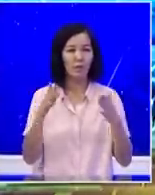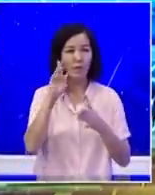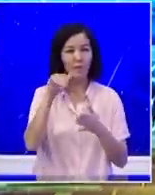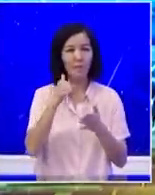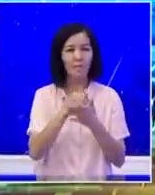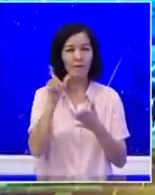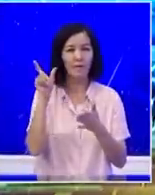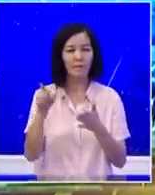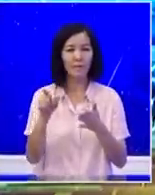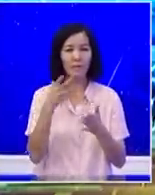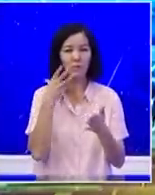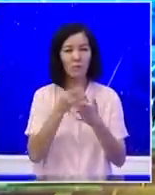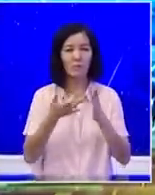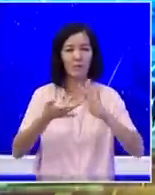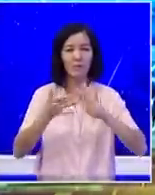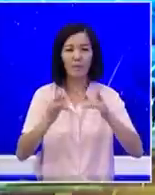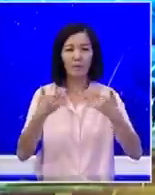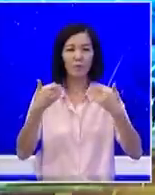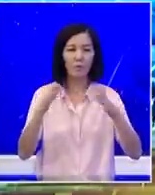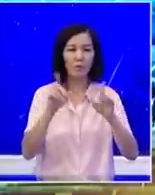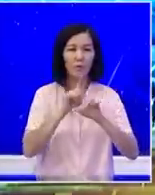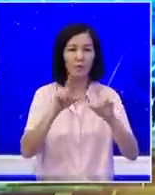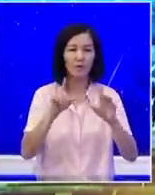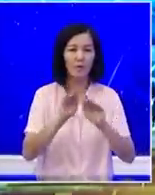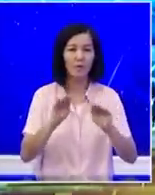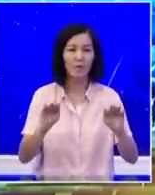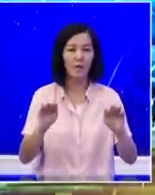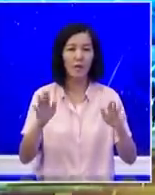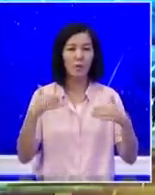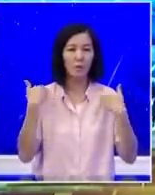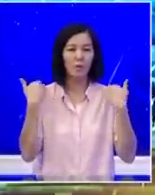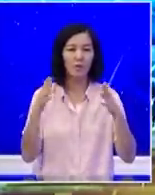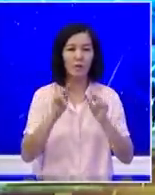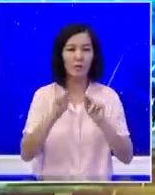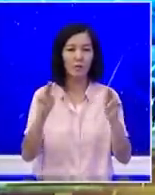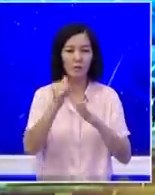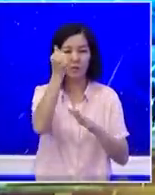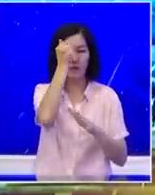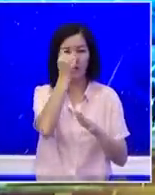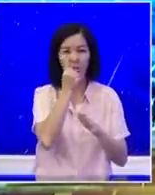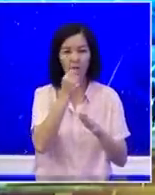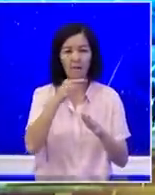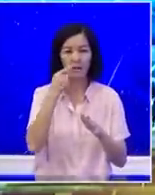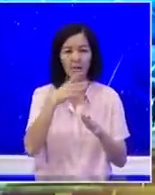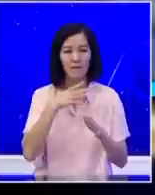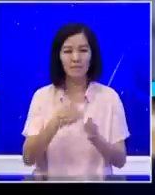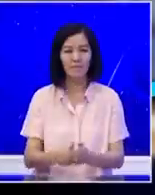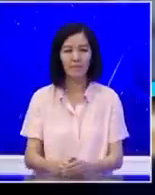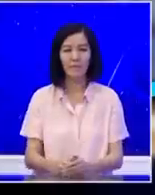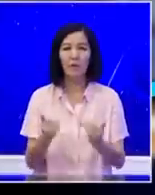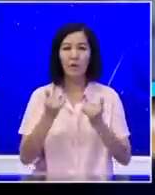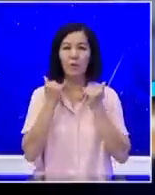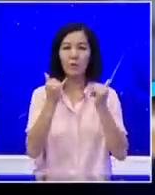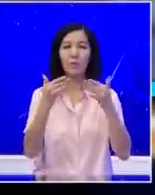жоқ. Твиттердегі парақшасында түлектерді құттықтады. Армандарының орындалуын тілеп, ұстаздарға алғыс білдірді.